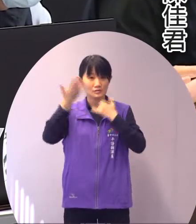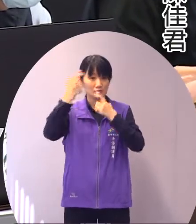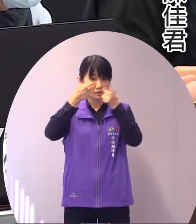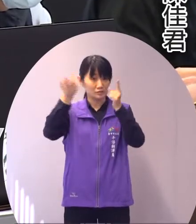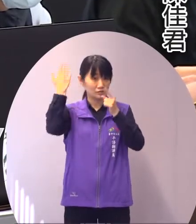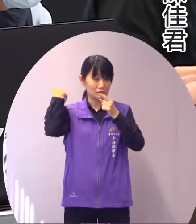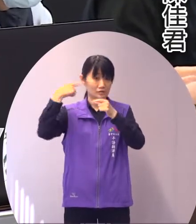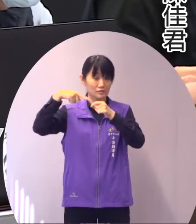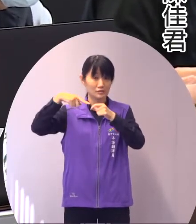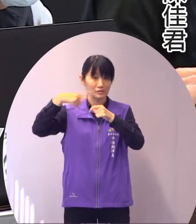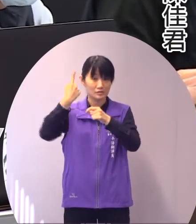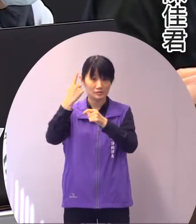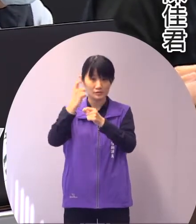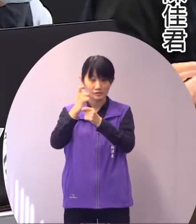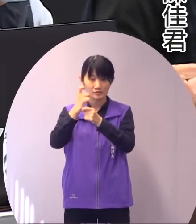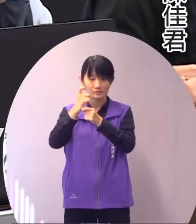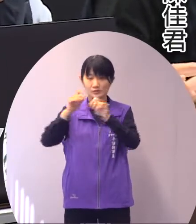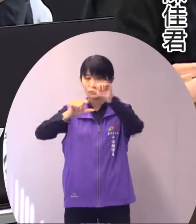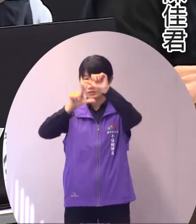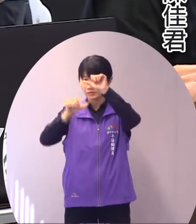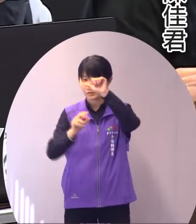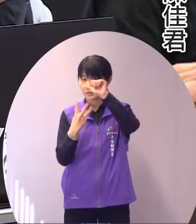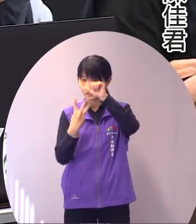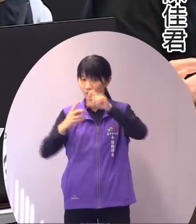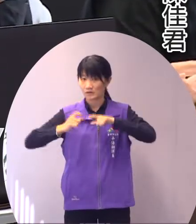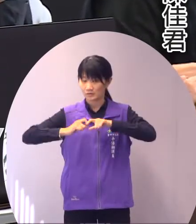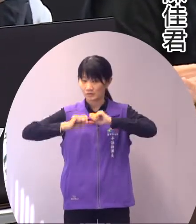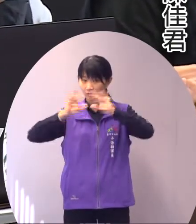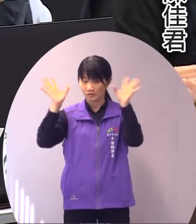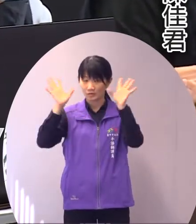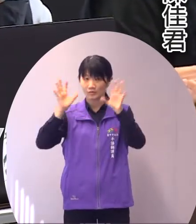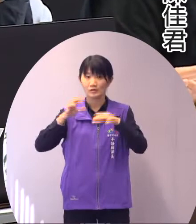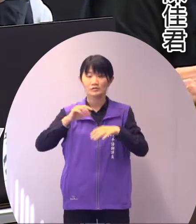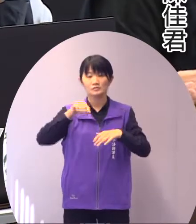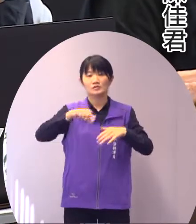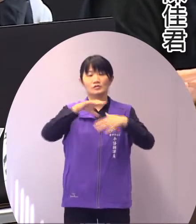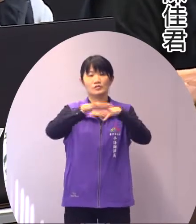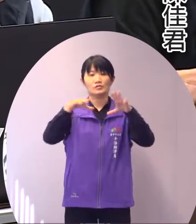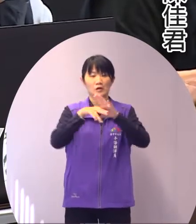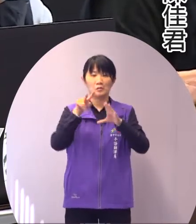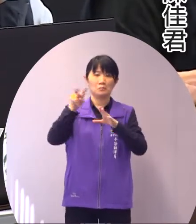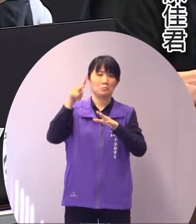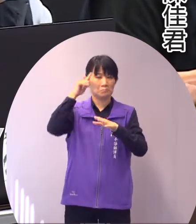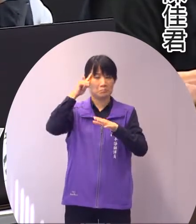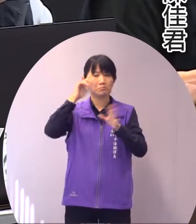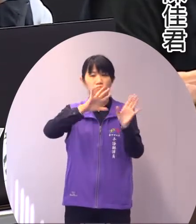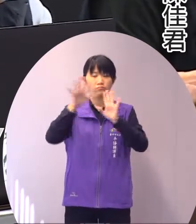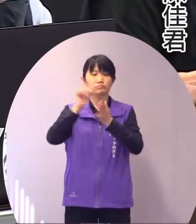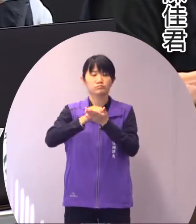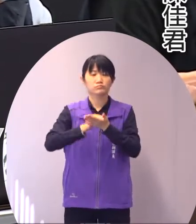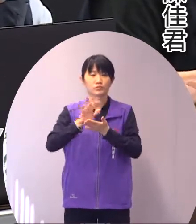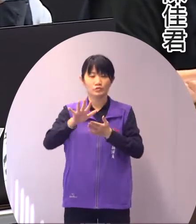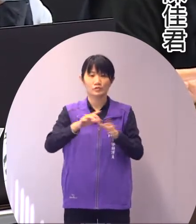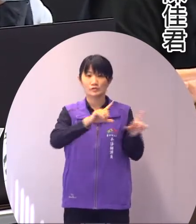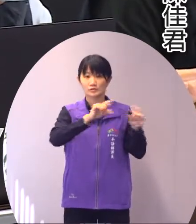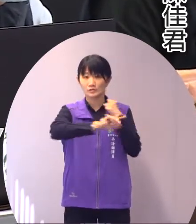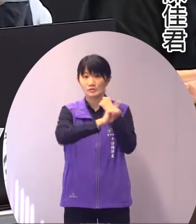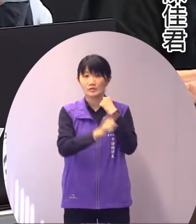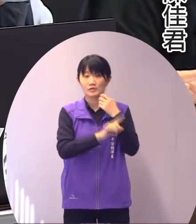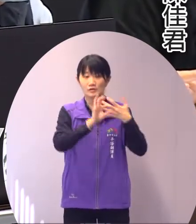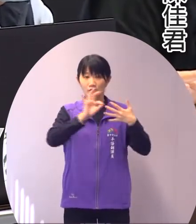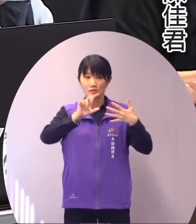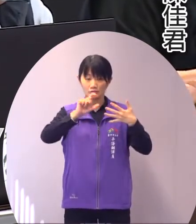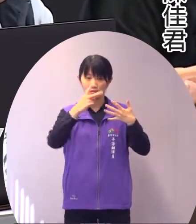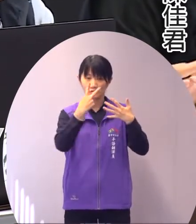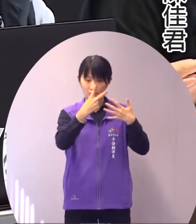于111年5月3号公告登录为本市文化景观。那依照文化资产保存法第62条